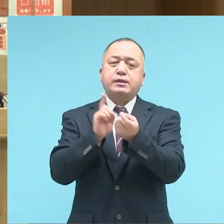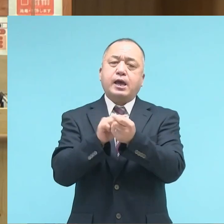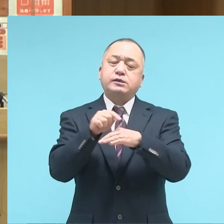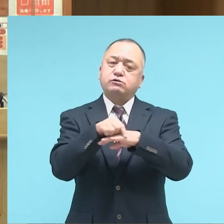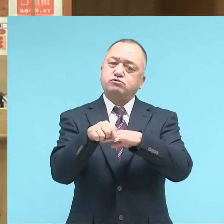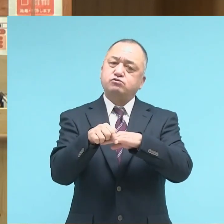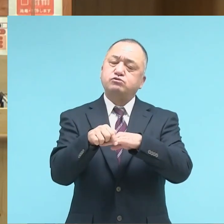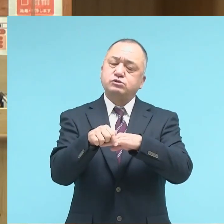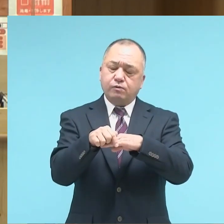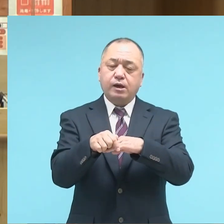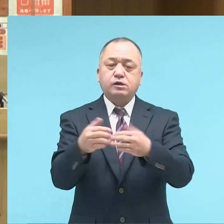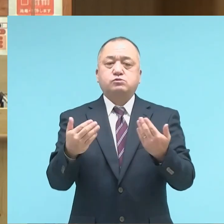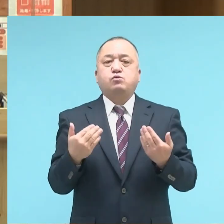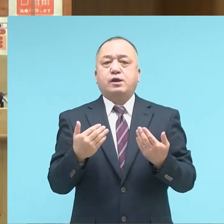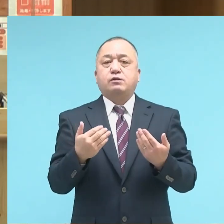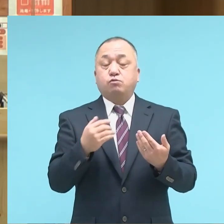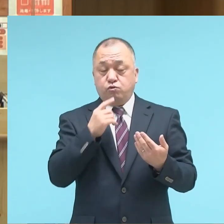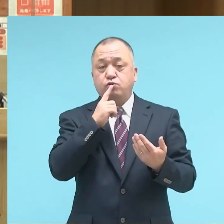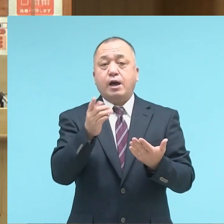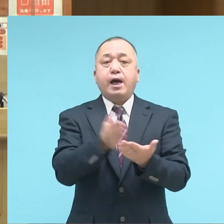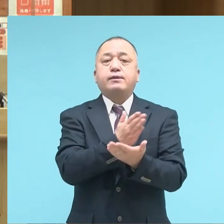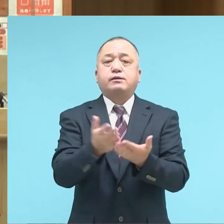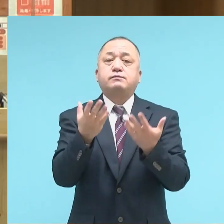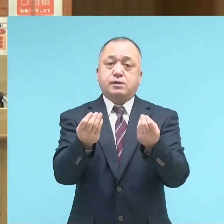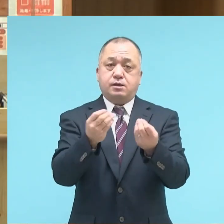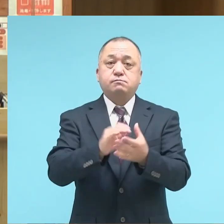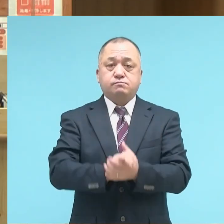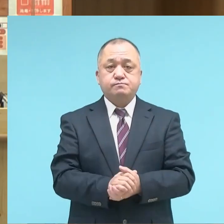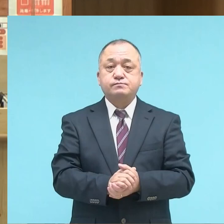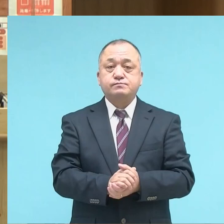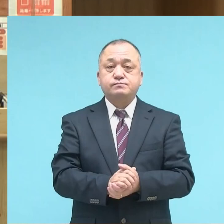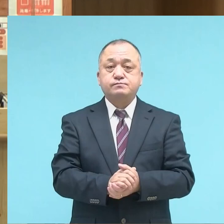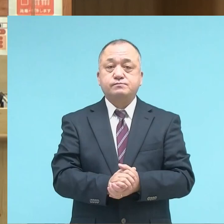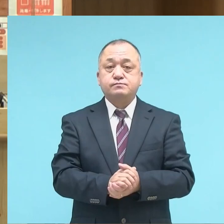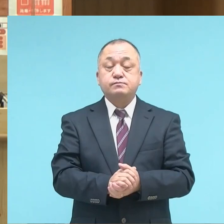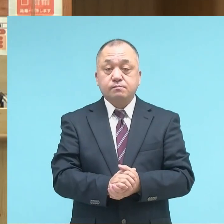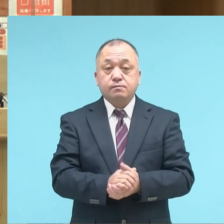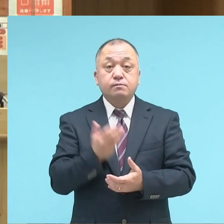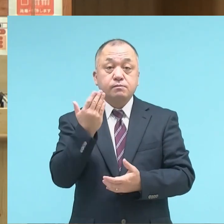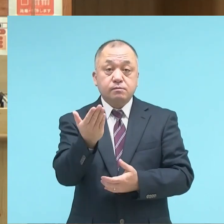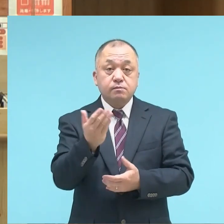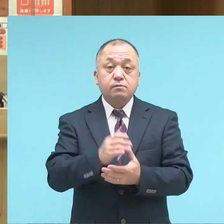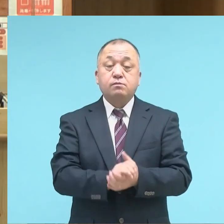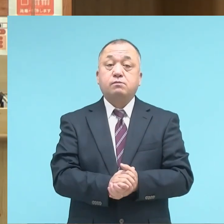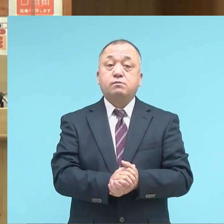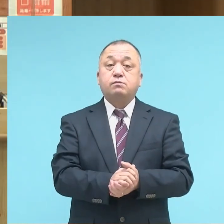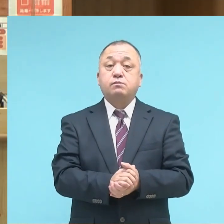上必要だという判断です。 それは例えば